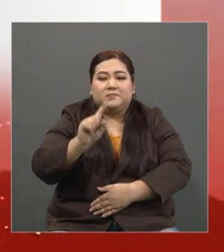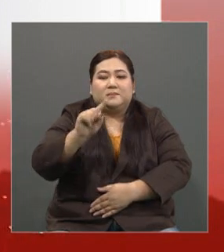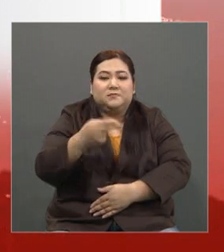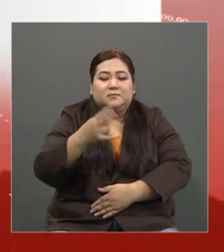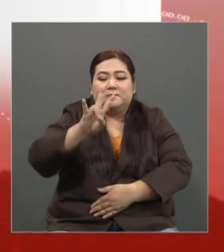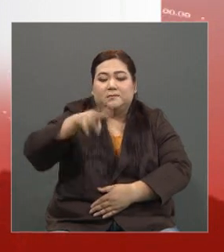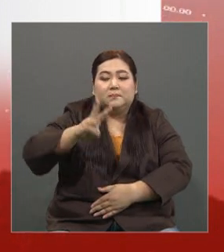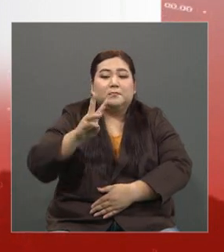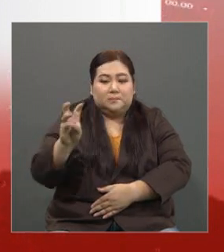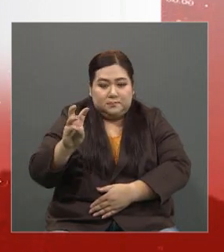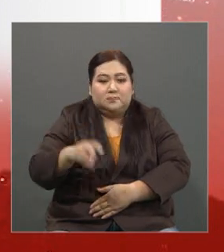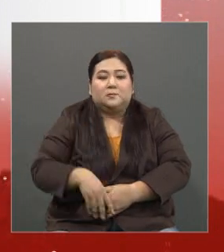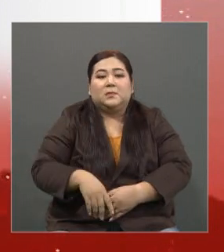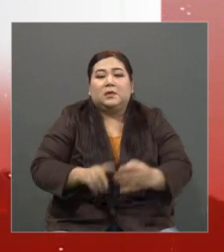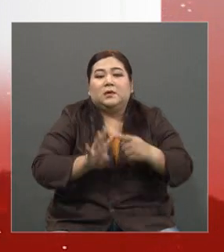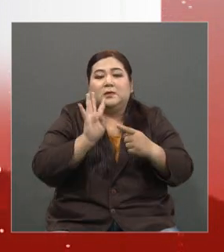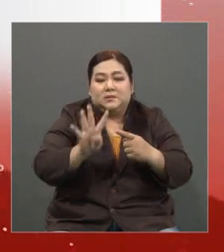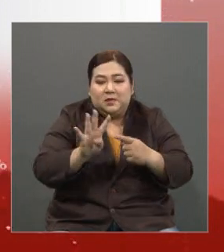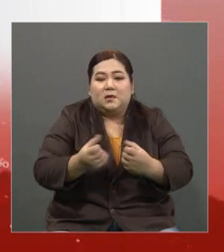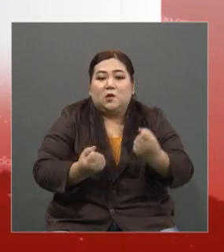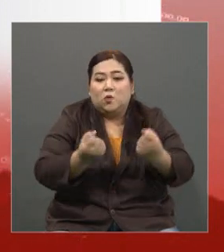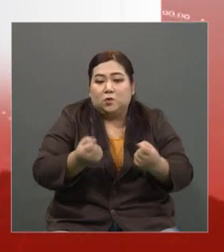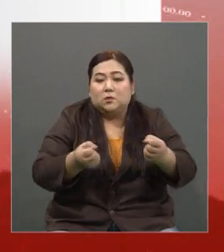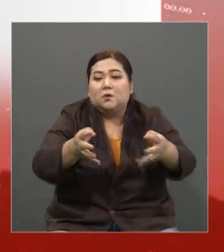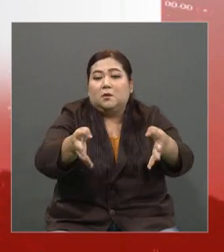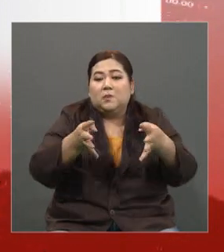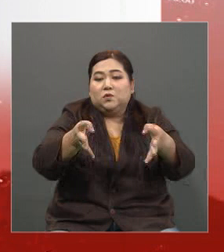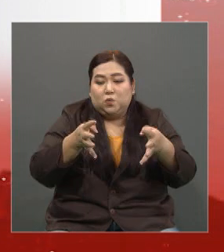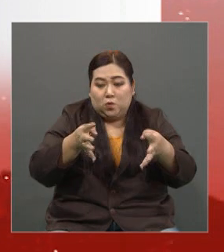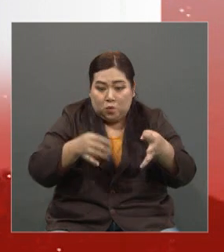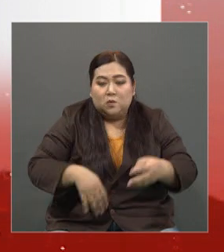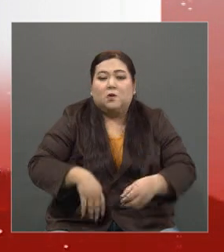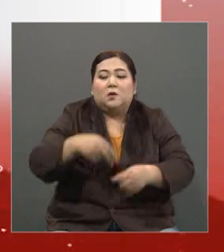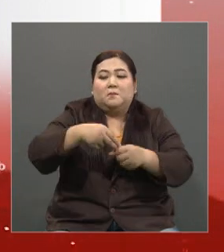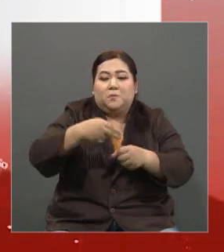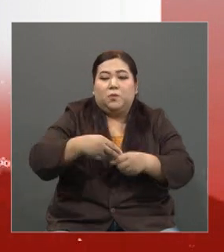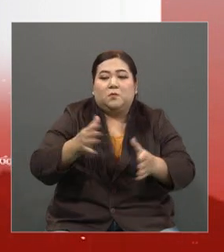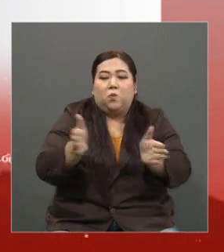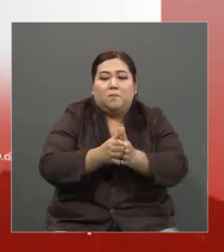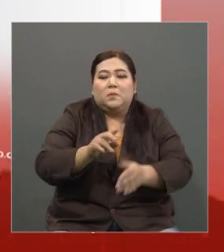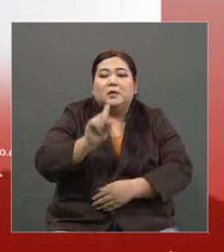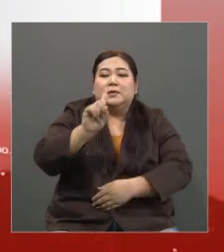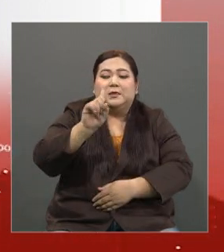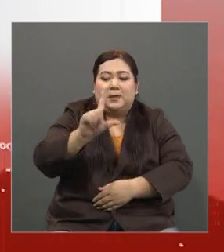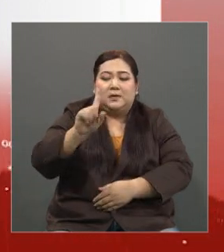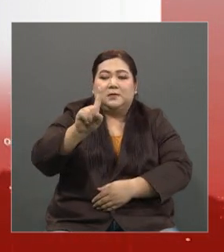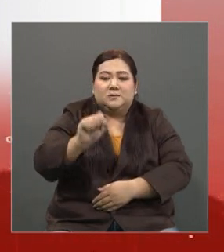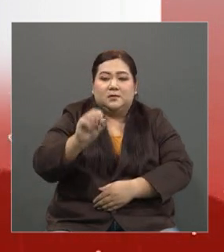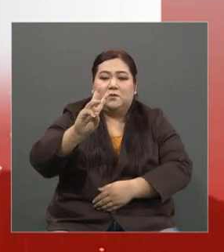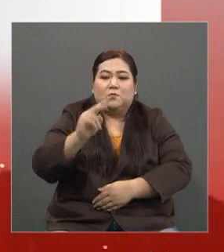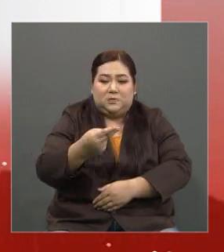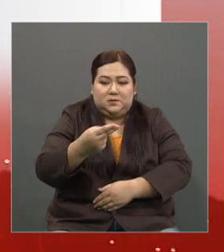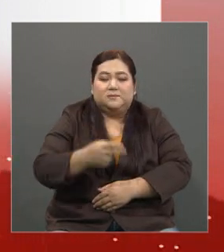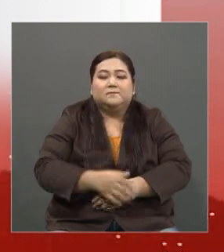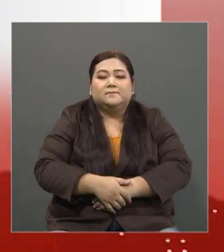ทซอรถบทุกดีเซล ปริมาตรกระบอกสูบไม่ต่ำกว่า 2,900cc 1 คัน วงเงิน 1,160,000